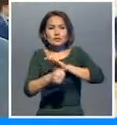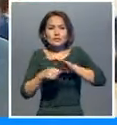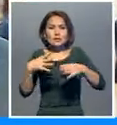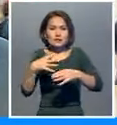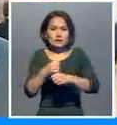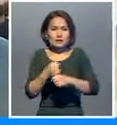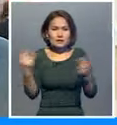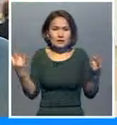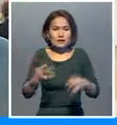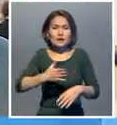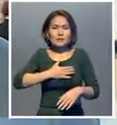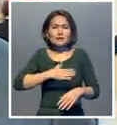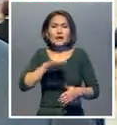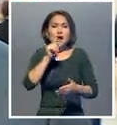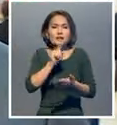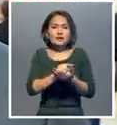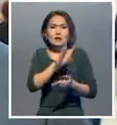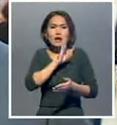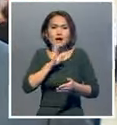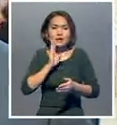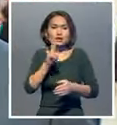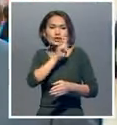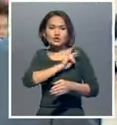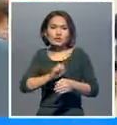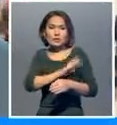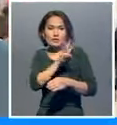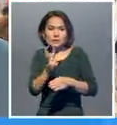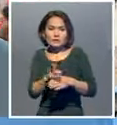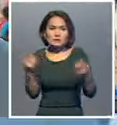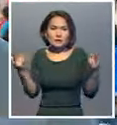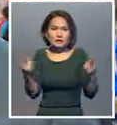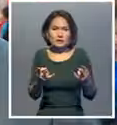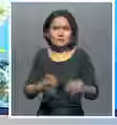жақсылап жазылу керек, жаңағы тиімді болып. Үшіншіден әйел ауылдық жерде болу керек.